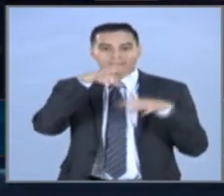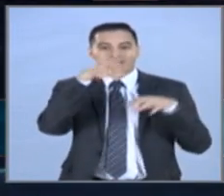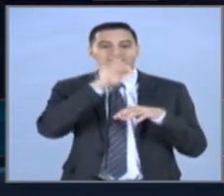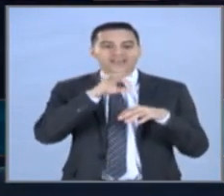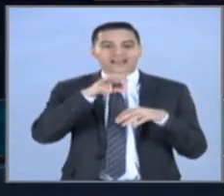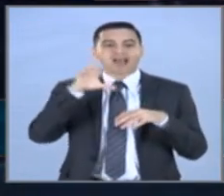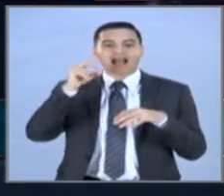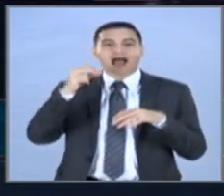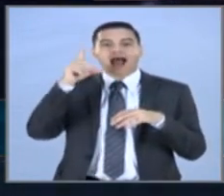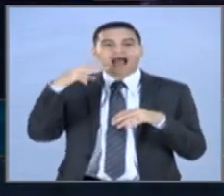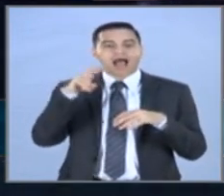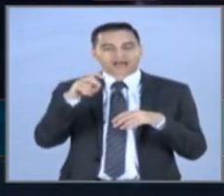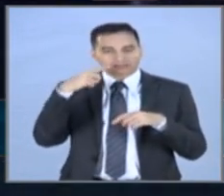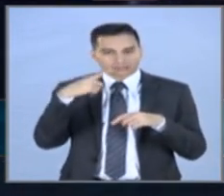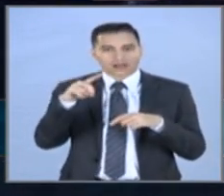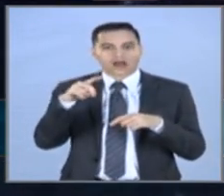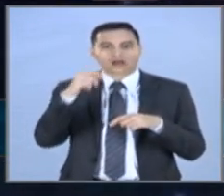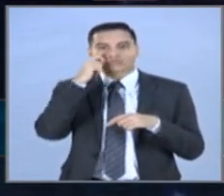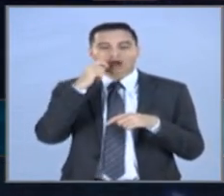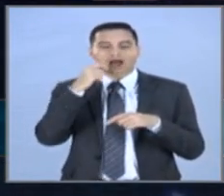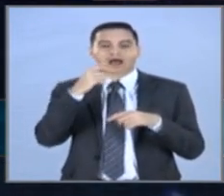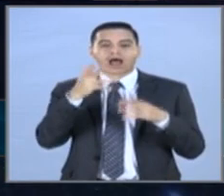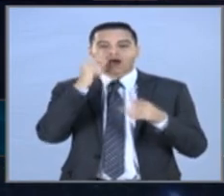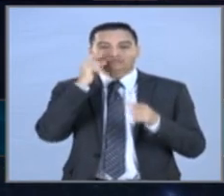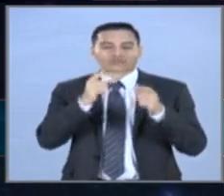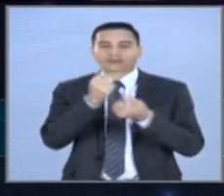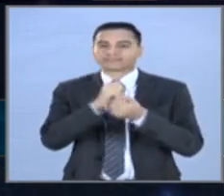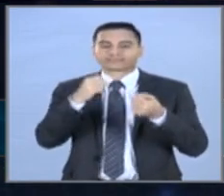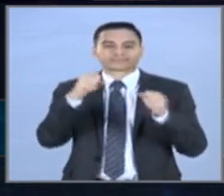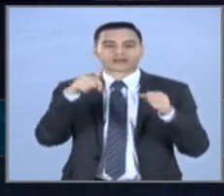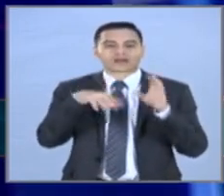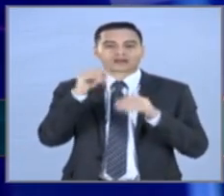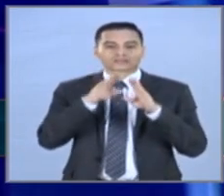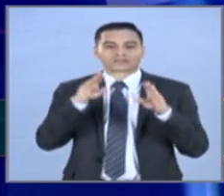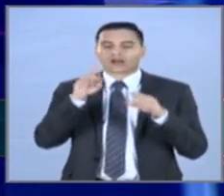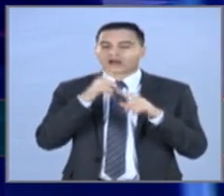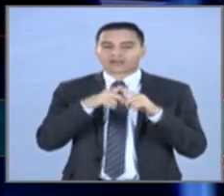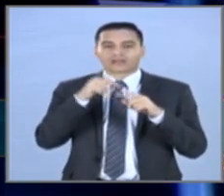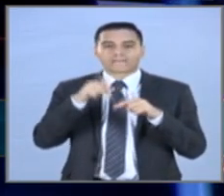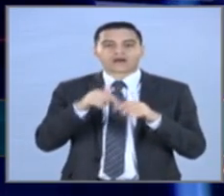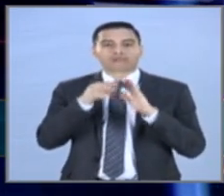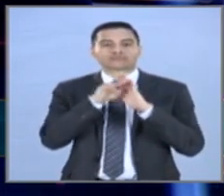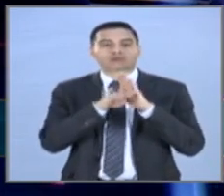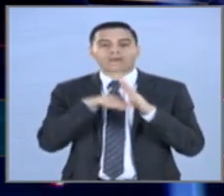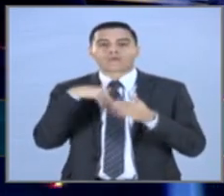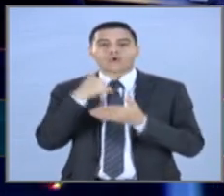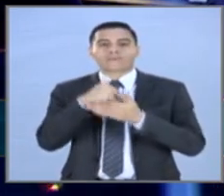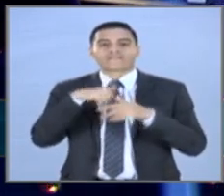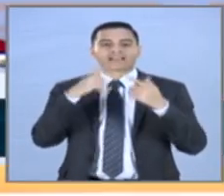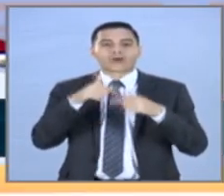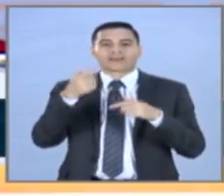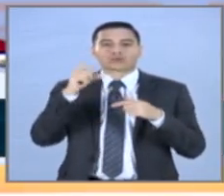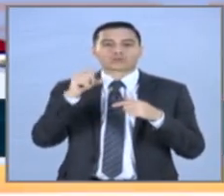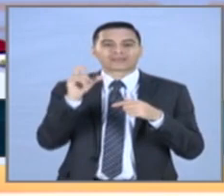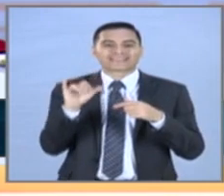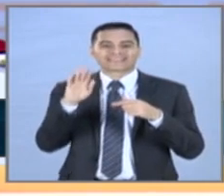العلا. صح. عفريت لكل مواطن هي مسرحية الأديب مصري راحل، فمن هو؟ في الحكيم. غلط. ما هو نظام الحكم في دولة إندونيسيا؟